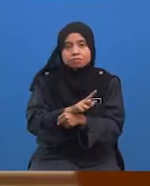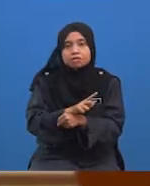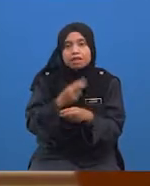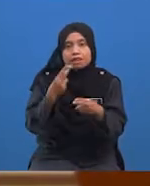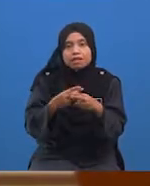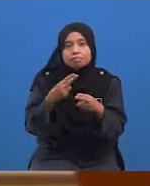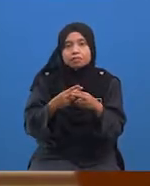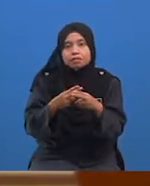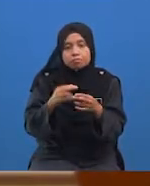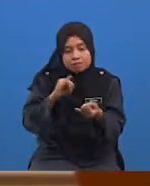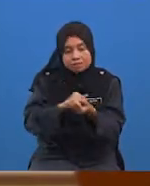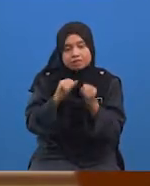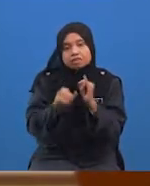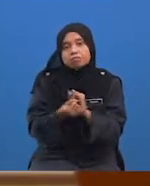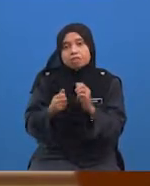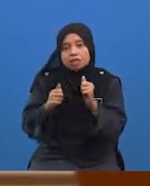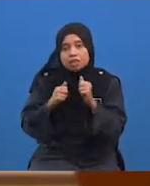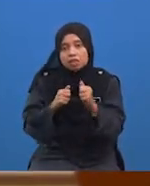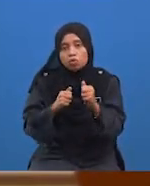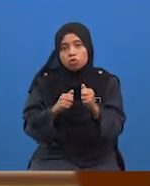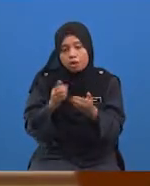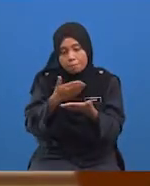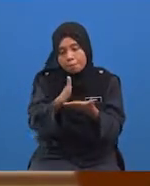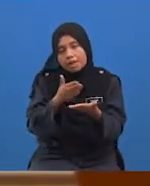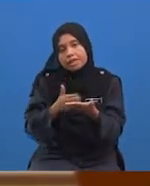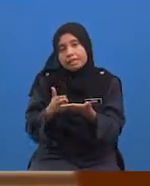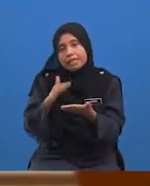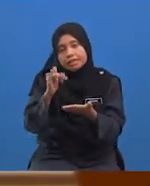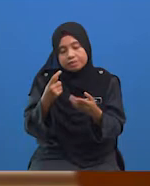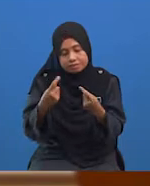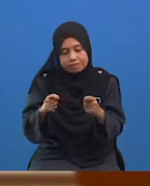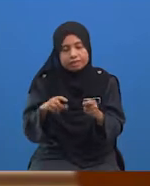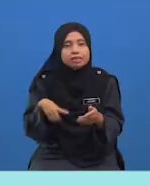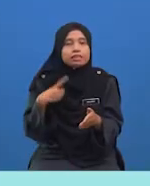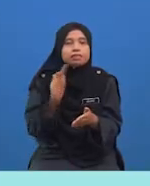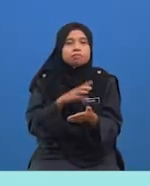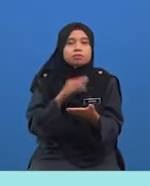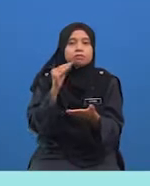melengkapkan nama-nama iklim mengikut zon iklim yang telah cikgu beri.